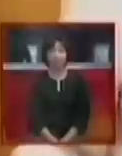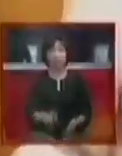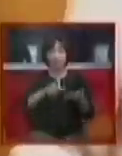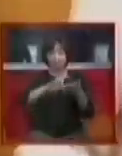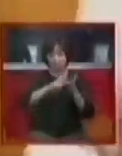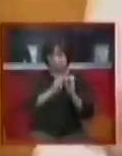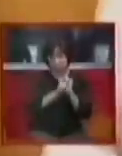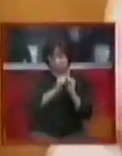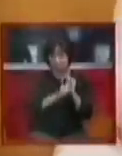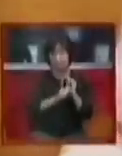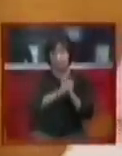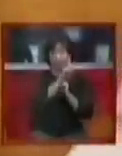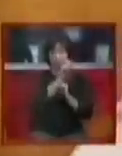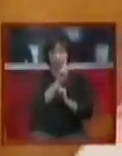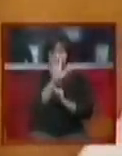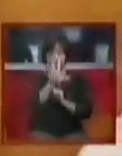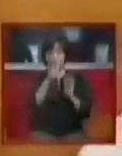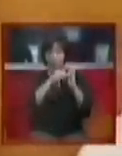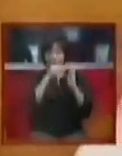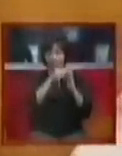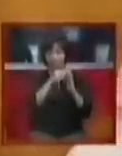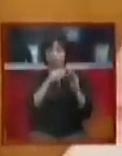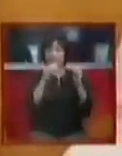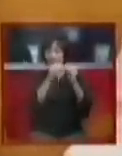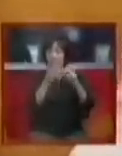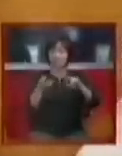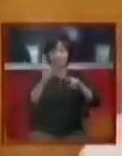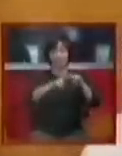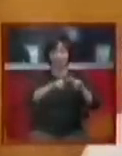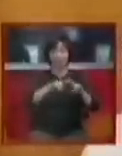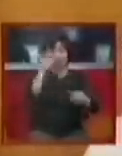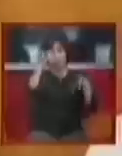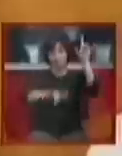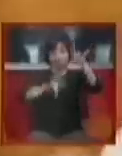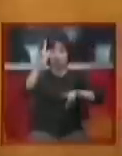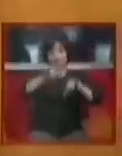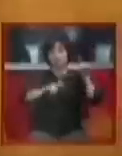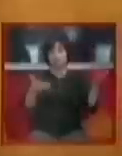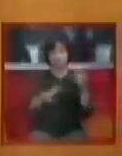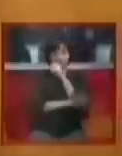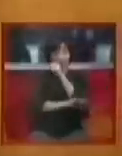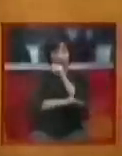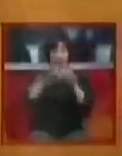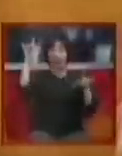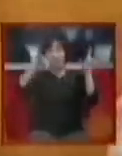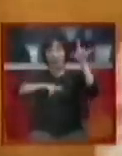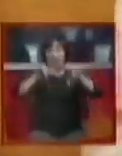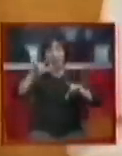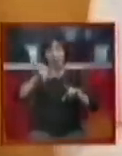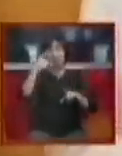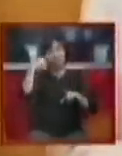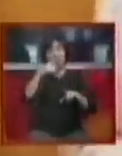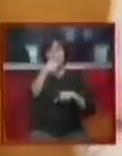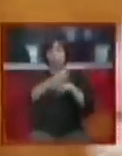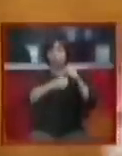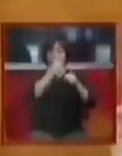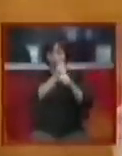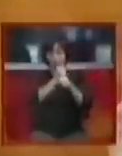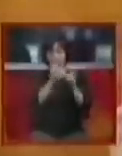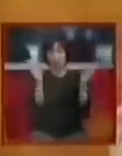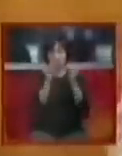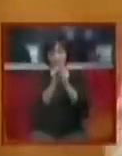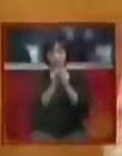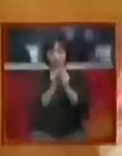Ibig sabihin po, 1.5 million na turista ang ating maidadagdag. Sa mga tuwid, sa dalawang taon, mas malaki